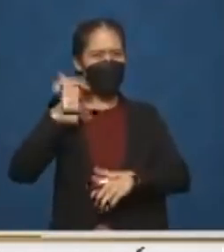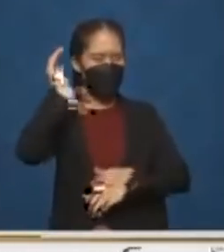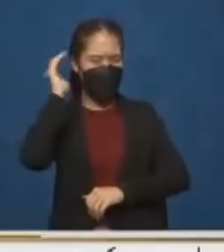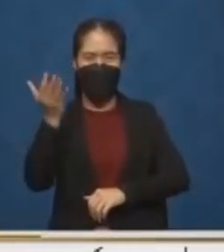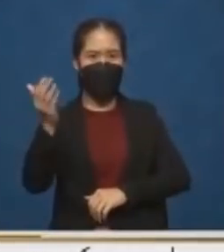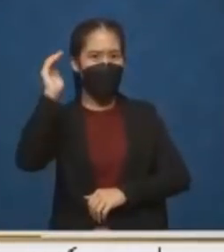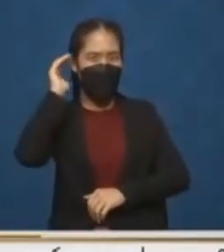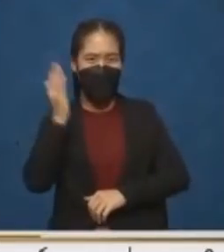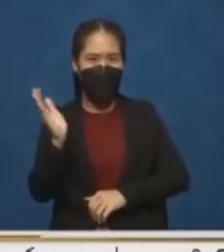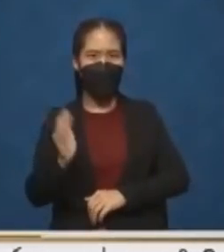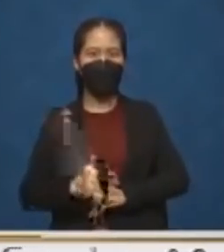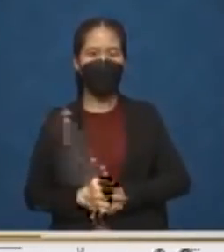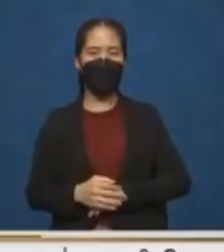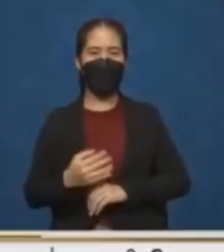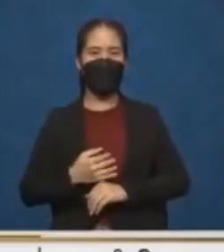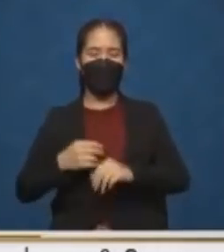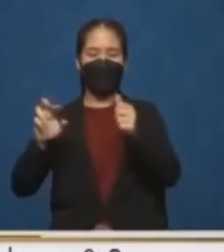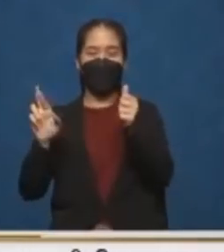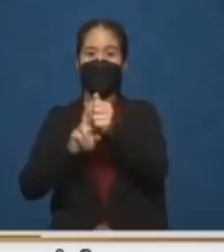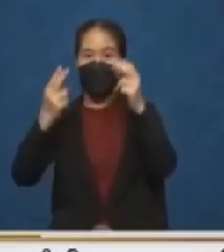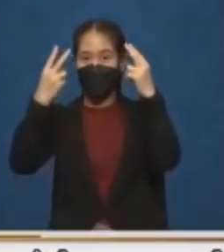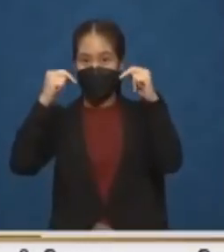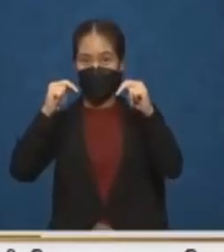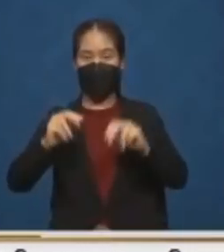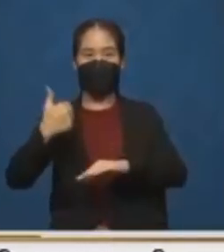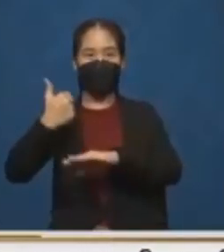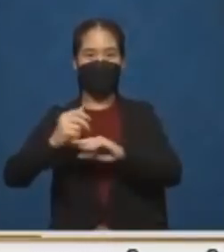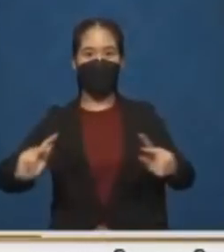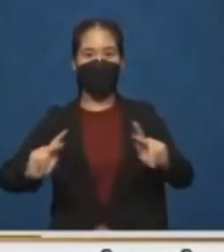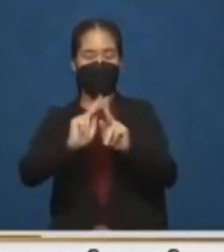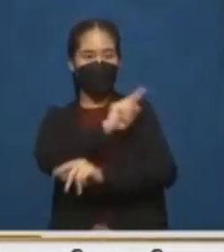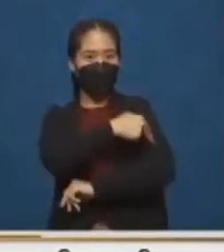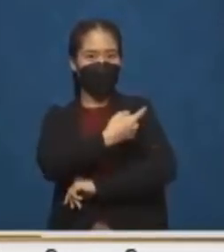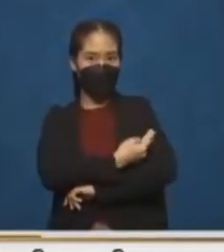้วนายอนุทินชาฐวลกูลรองนายกรัฐม LUน